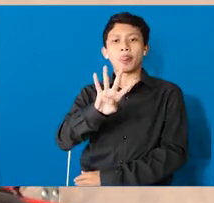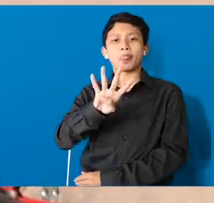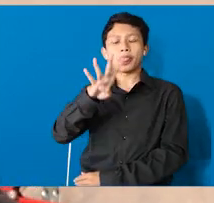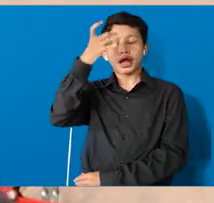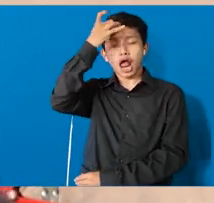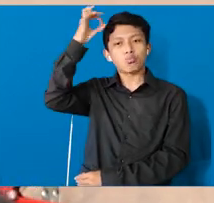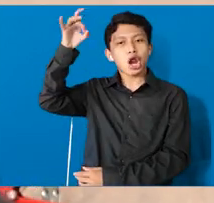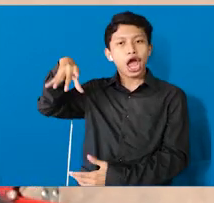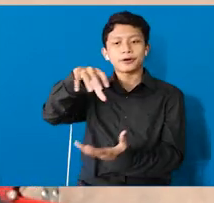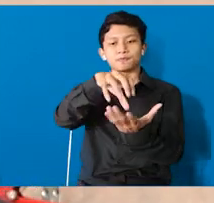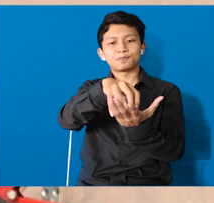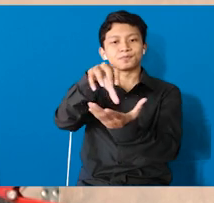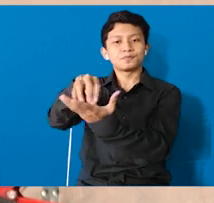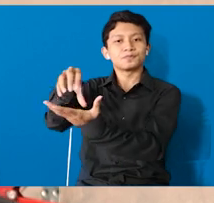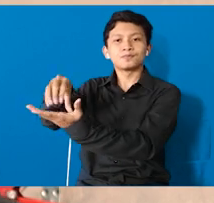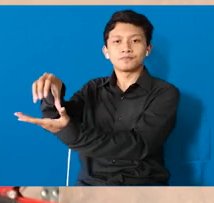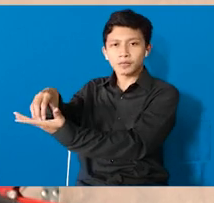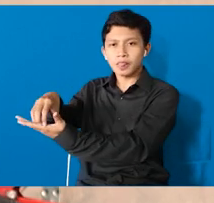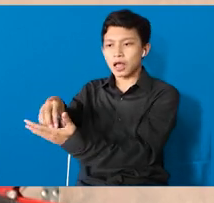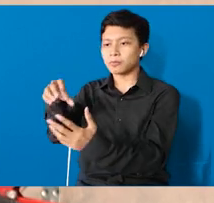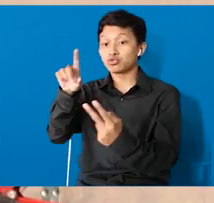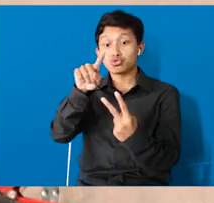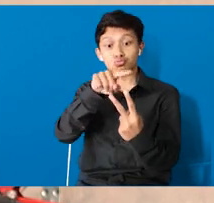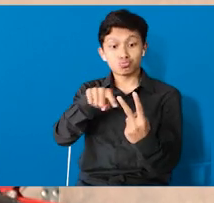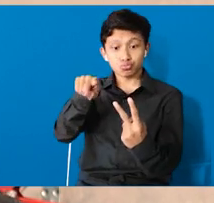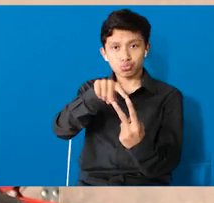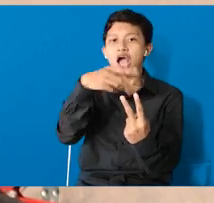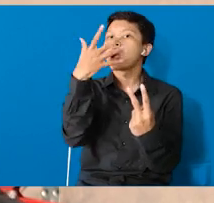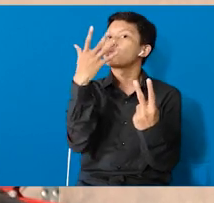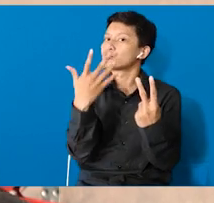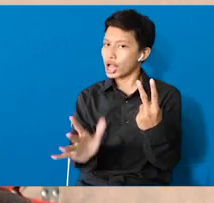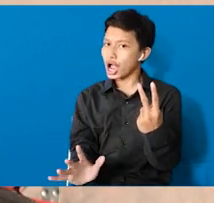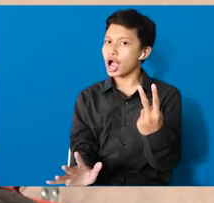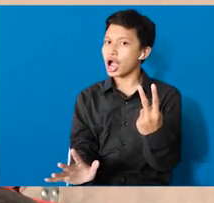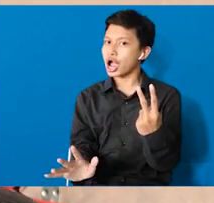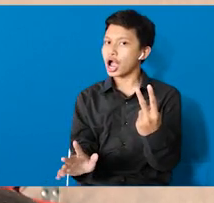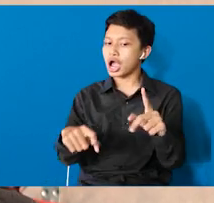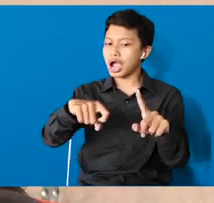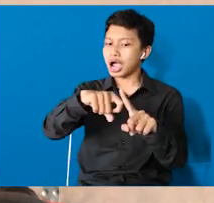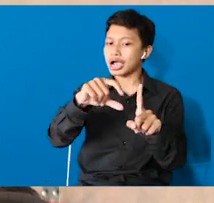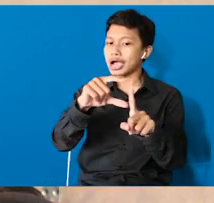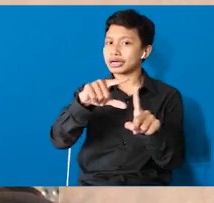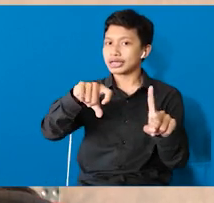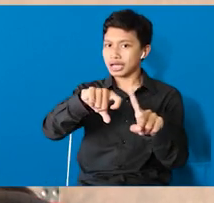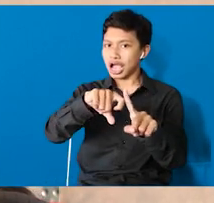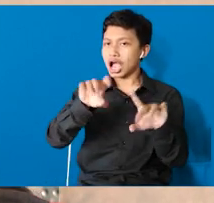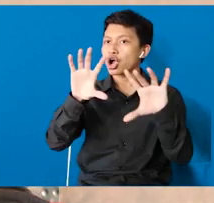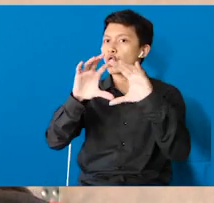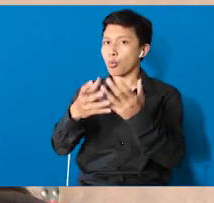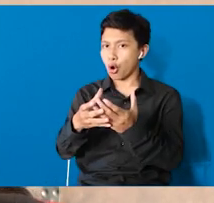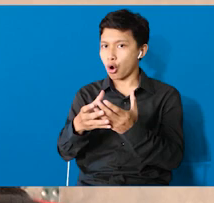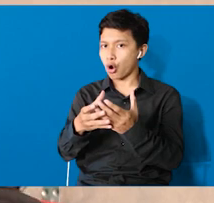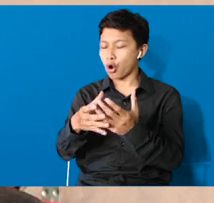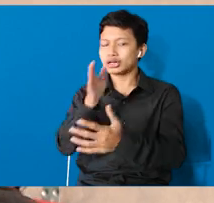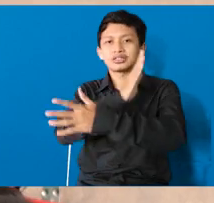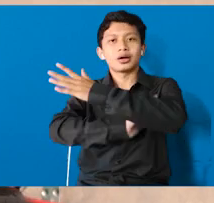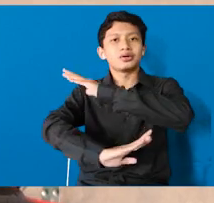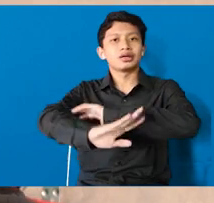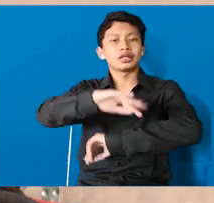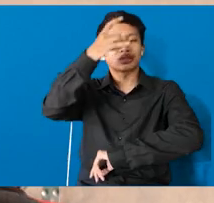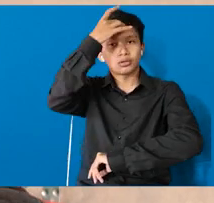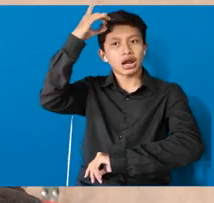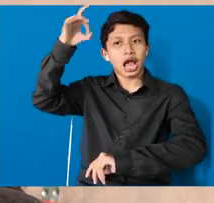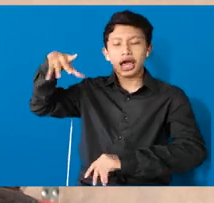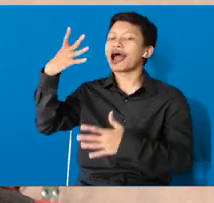kelurahan dan dari 4 kelurahan ini 2 kelurahan sudah terbentuk KDK-nya, jadi kelompok disabilitas